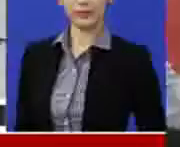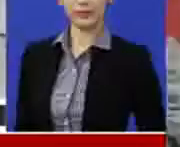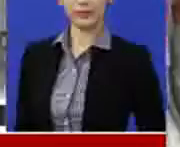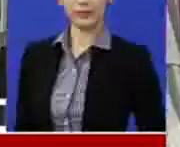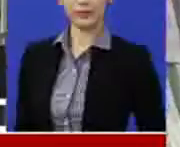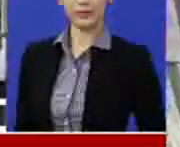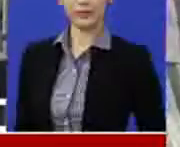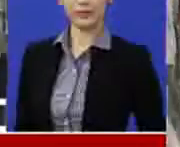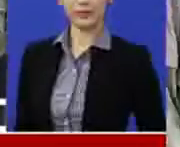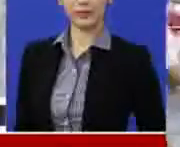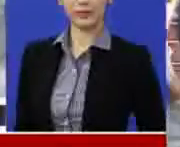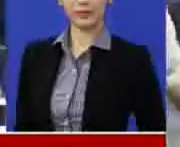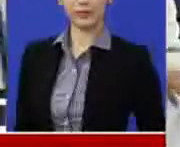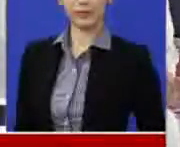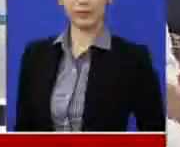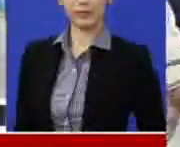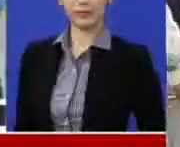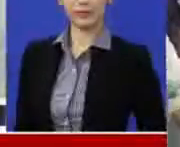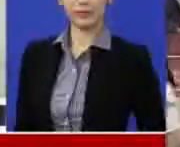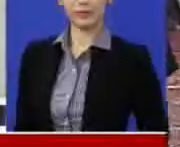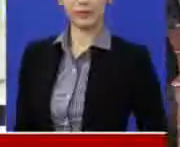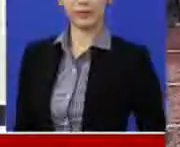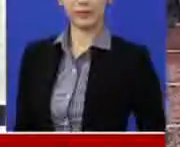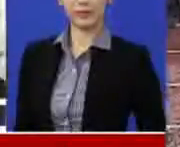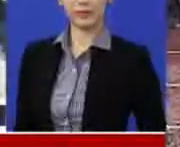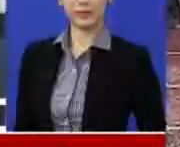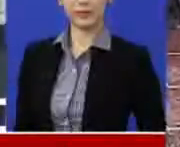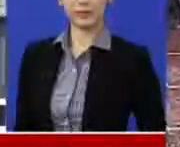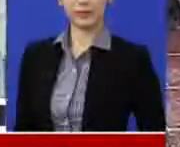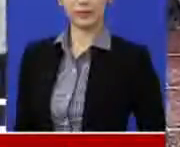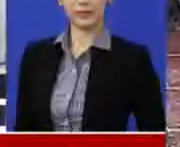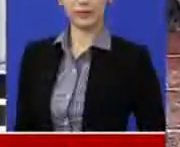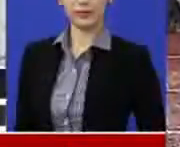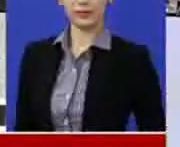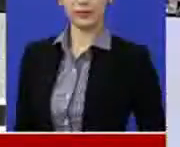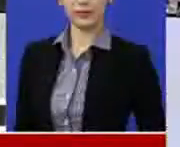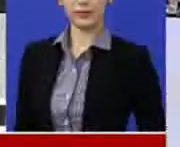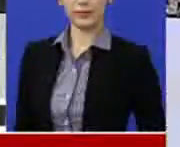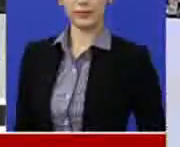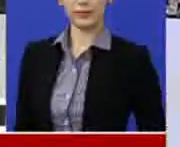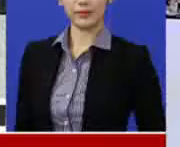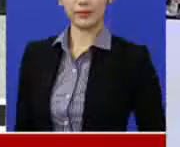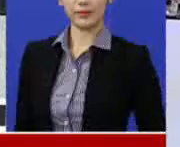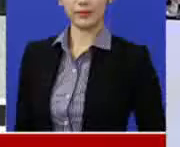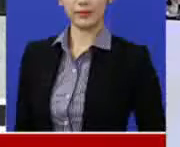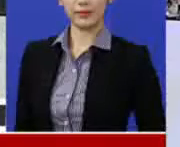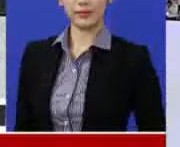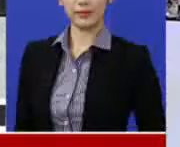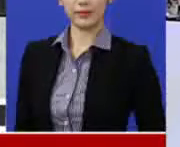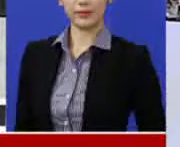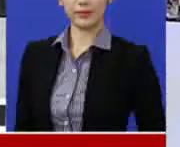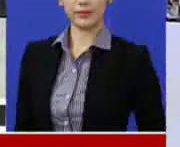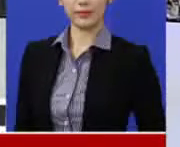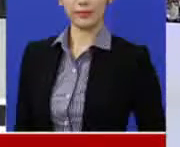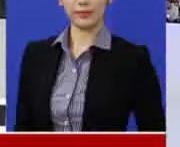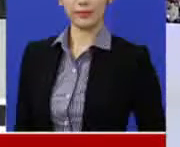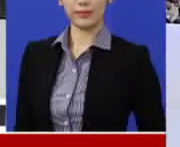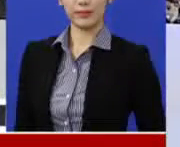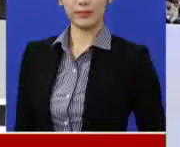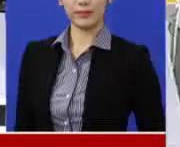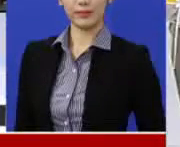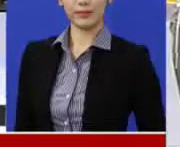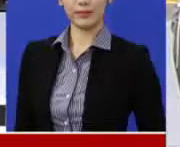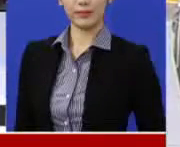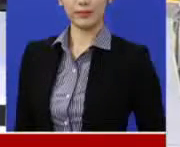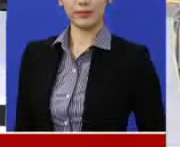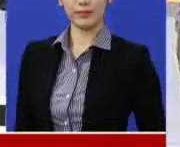1위를 굳혔습니다. 예. 경기도에 막혀 만년 2위라는 꼬리표를 24년 만에 떼어낸 겁니다. 금메달 수는